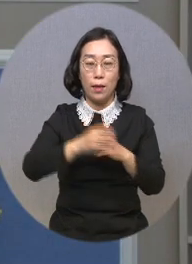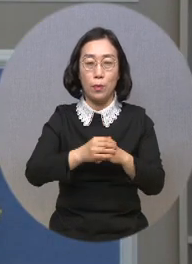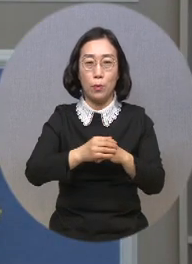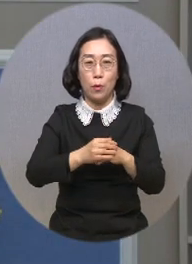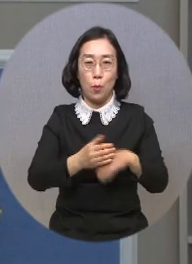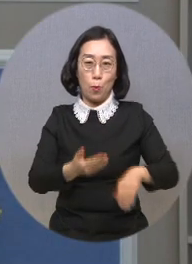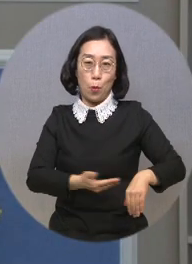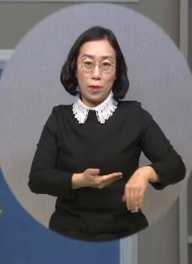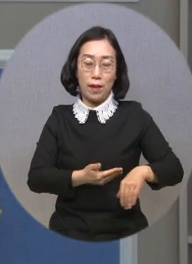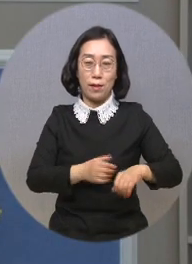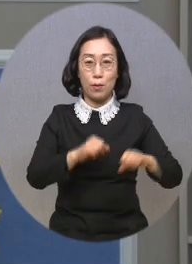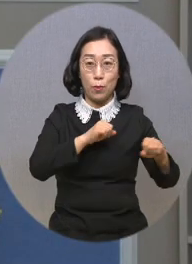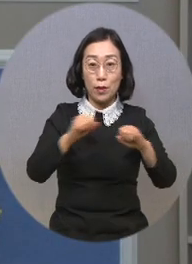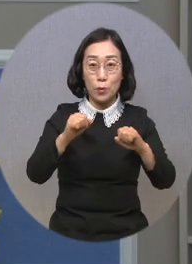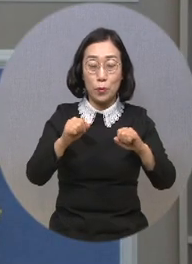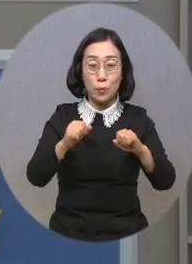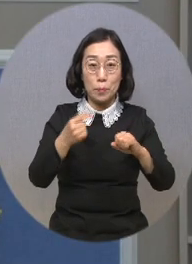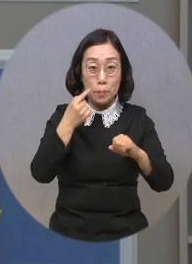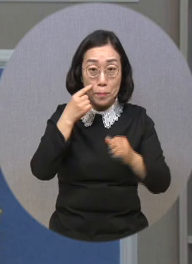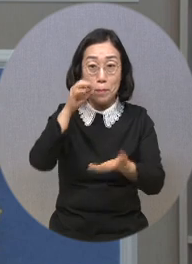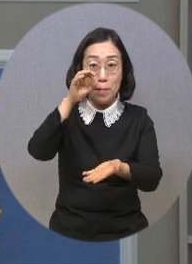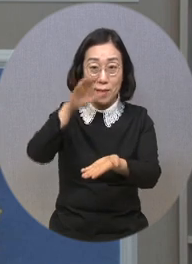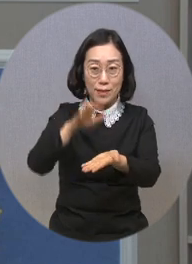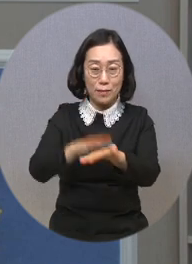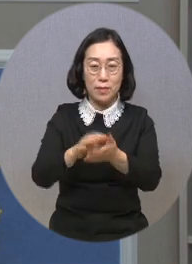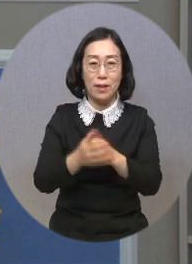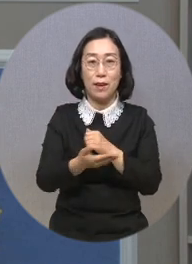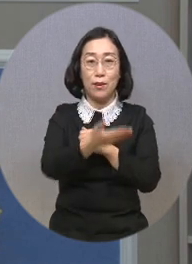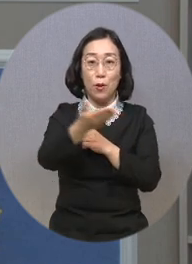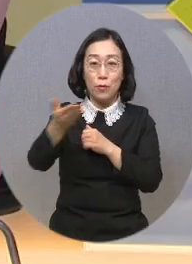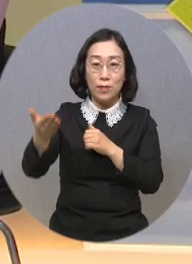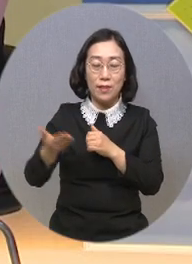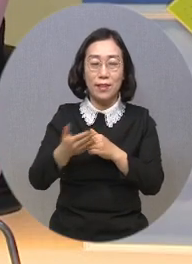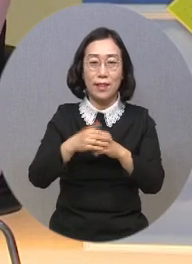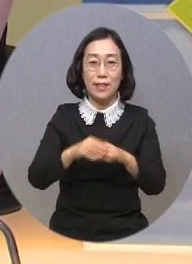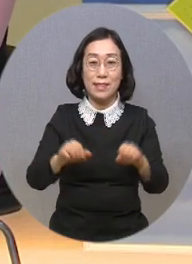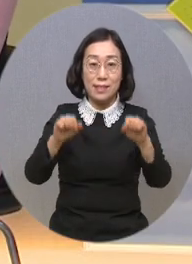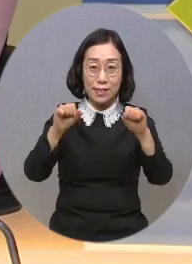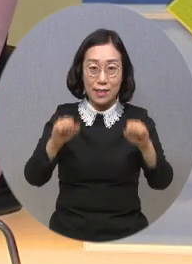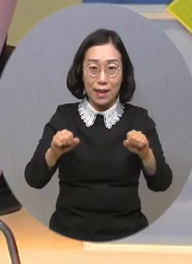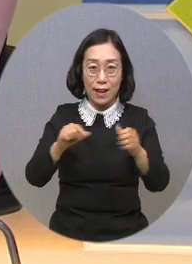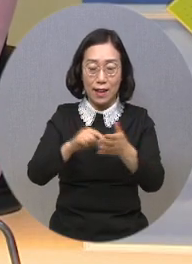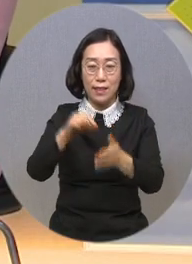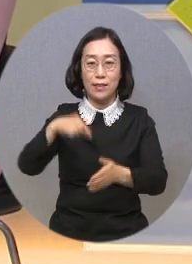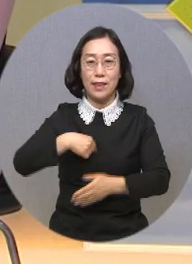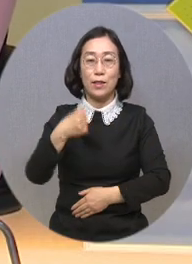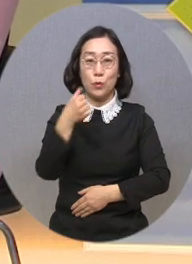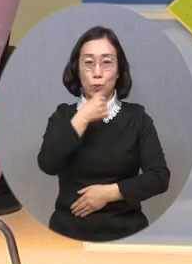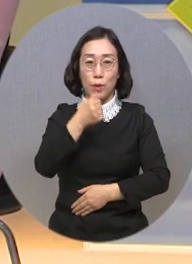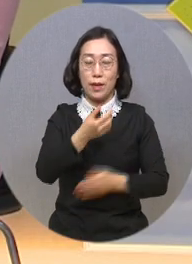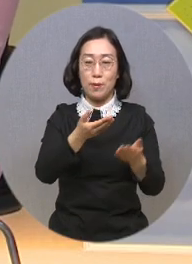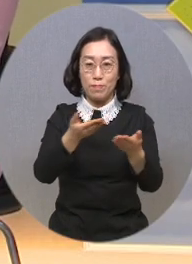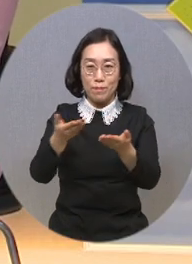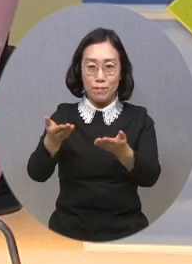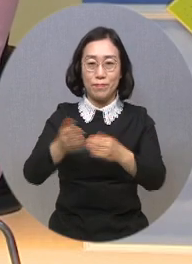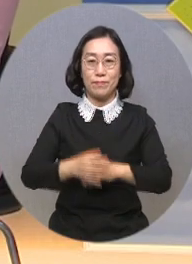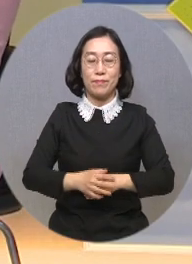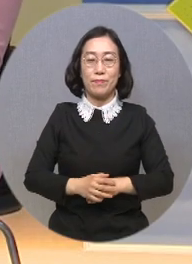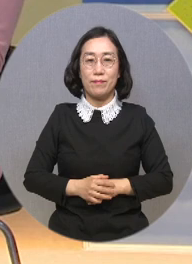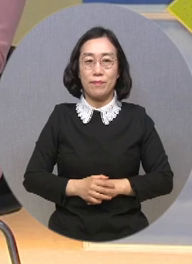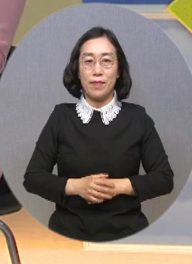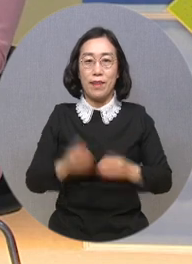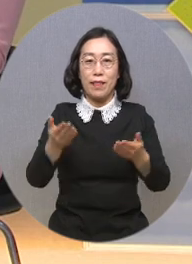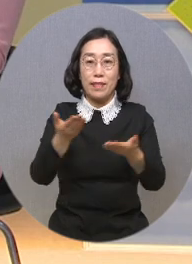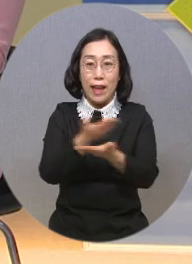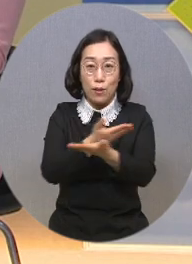모습 자주 볼 수 있는데요. 네. 복지TV 시청자 여러분께 인사 말씀과 간단한 자기소개 부탁드리겠습니다. 네,